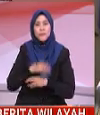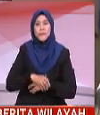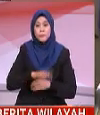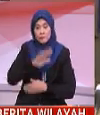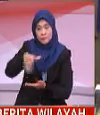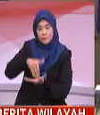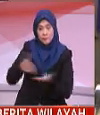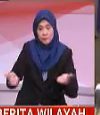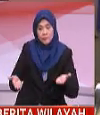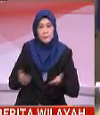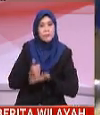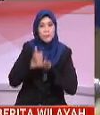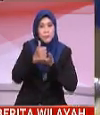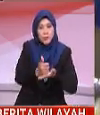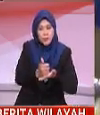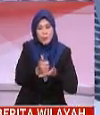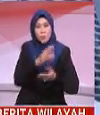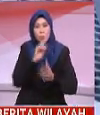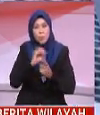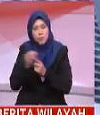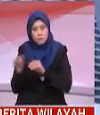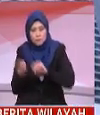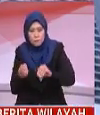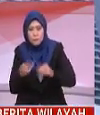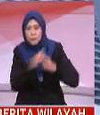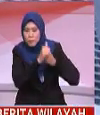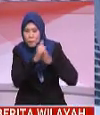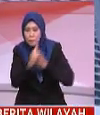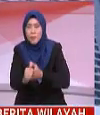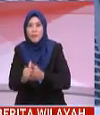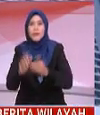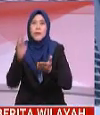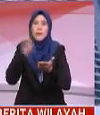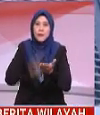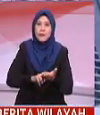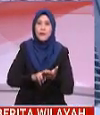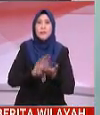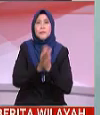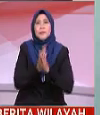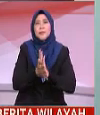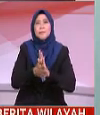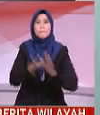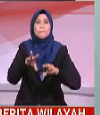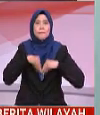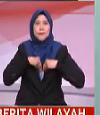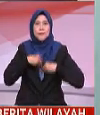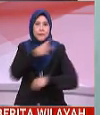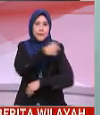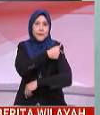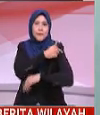akan menyediakan bantuan dan panduan bagi masyarakat untuk mendaftar sebagai penerima vaksin.